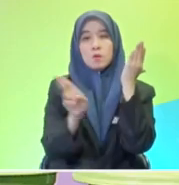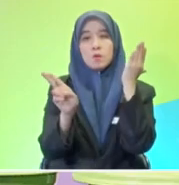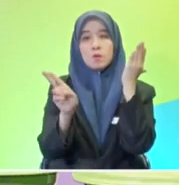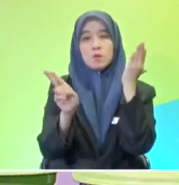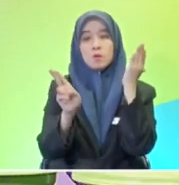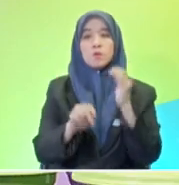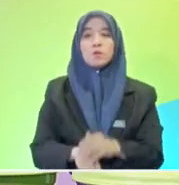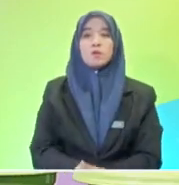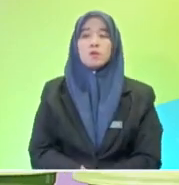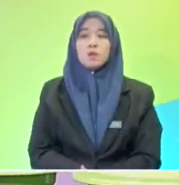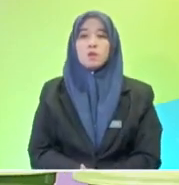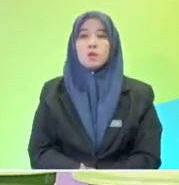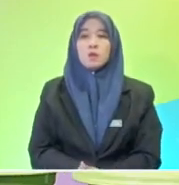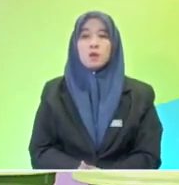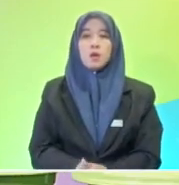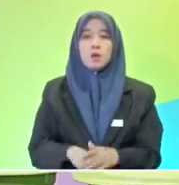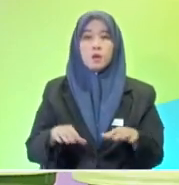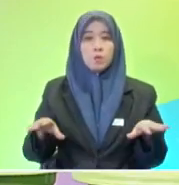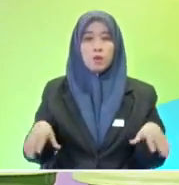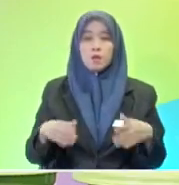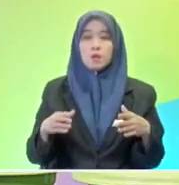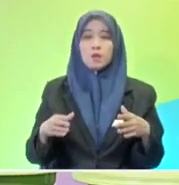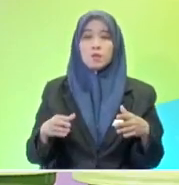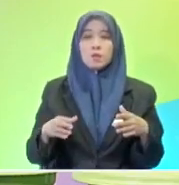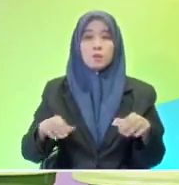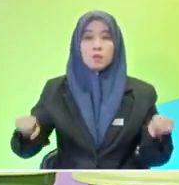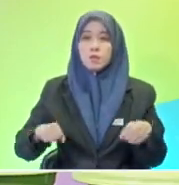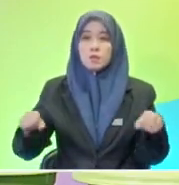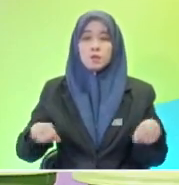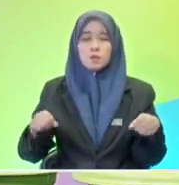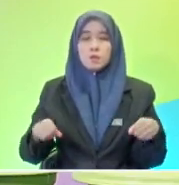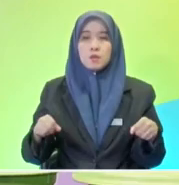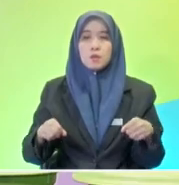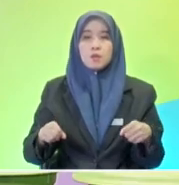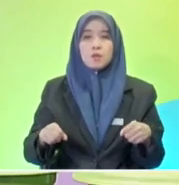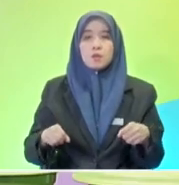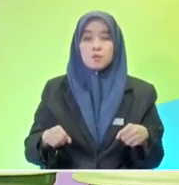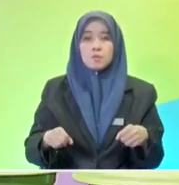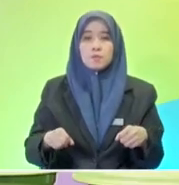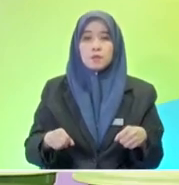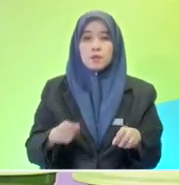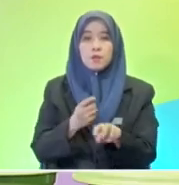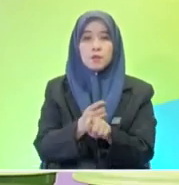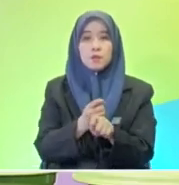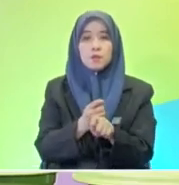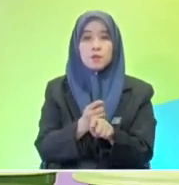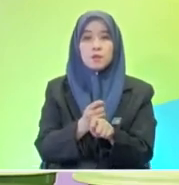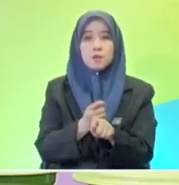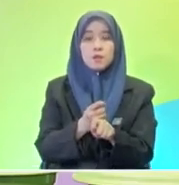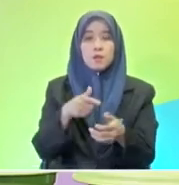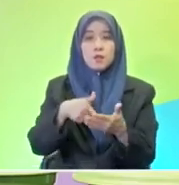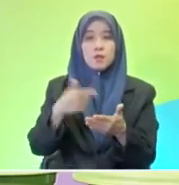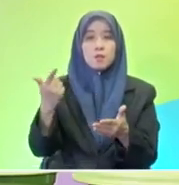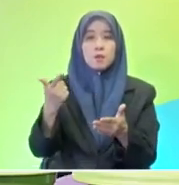daun pucuk ubi ni kita masak laat lemak macam-macamlah Boleh masak boleh goreng Cuba rasa tekstur dia lebih